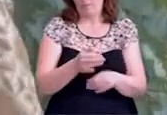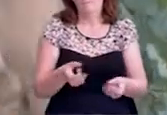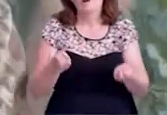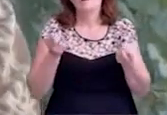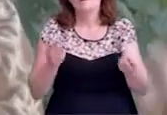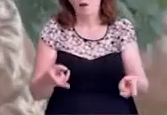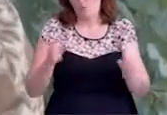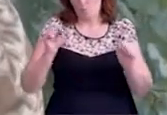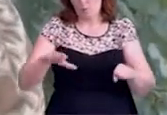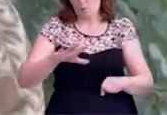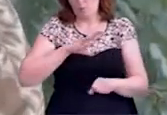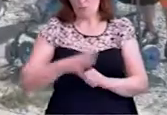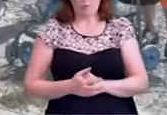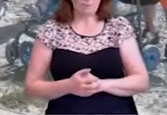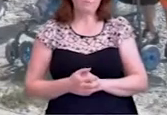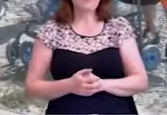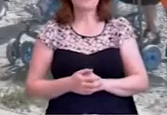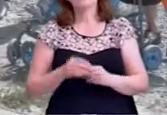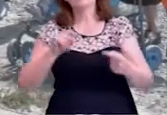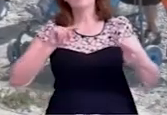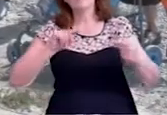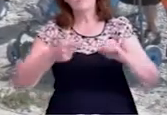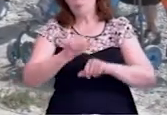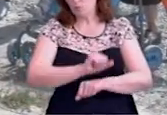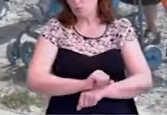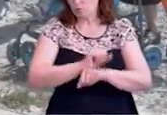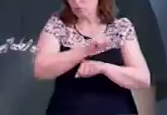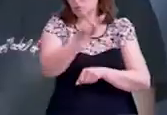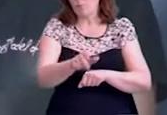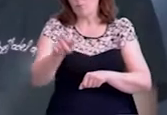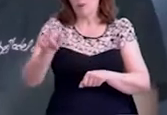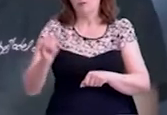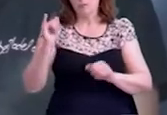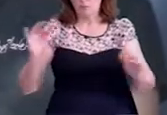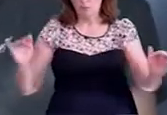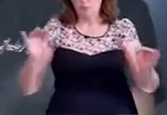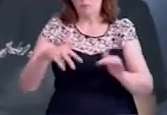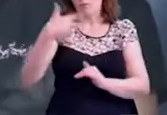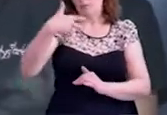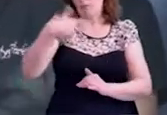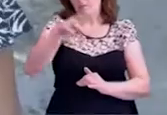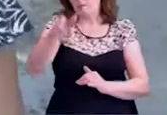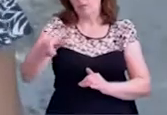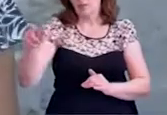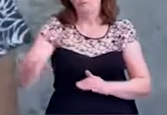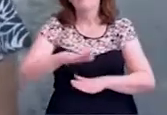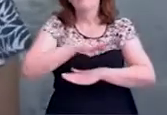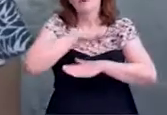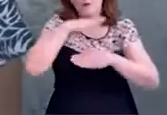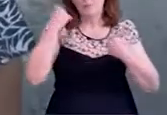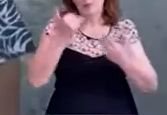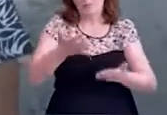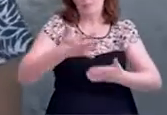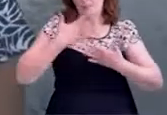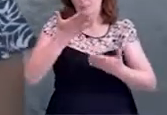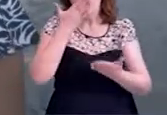бути в цивілізованому місті? Протестувати проти будівництва заправки сьогодні вийшли близько 30 людей. Люди не хочуть